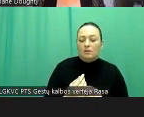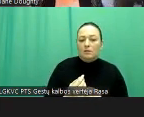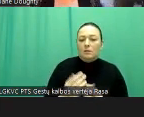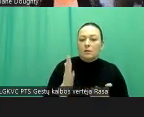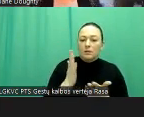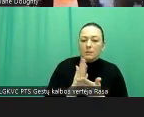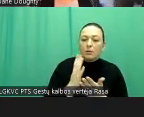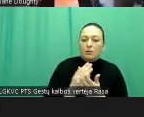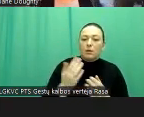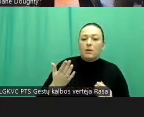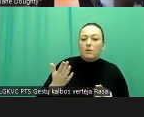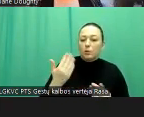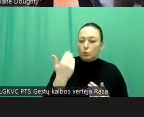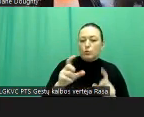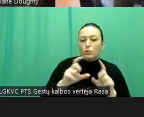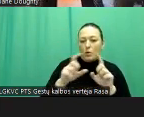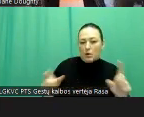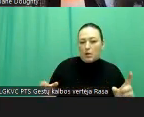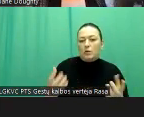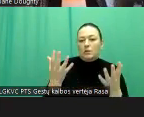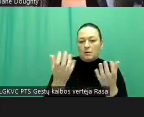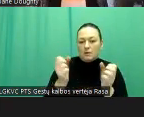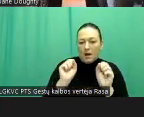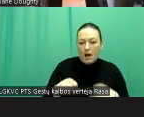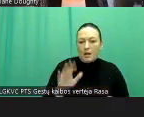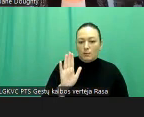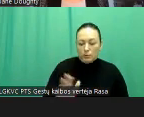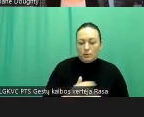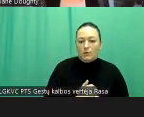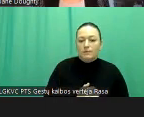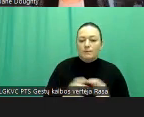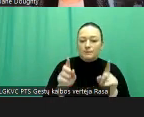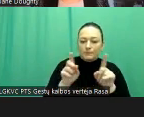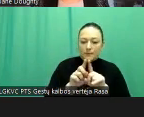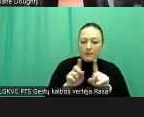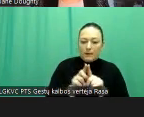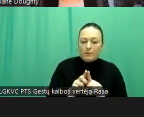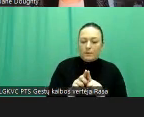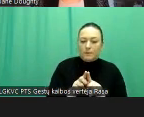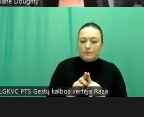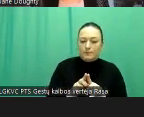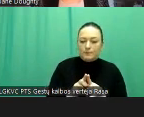gali būti gyventa jūsų mokyklose. Ir toliau mes